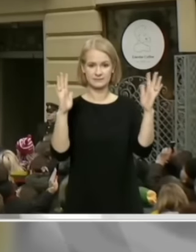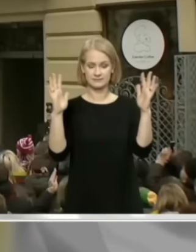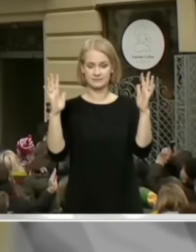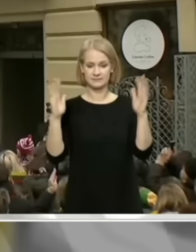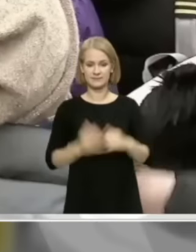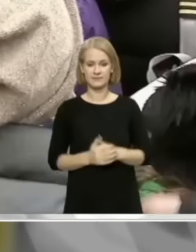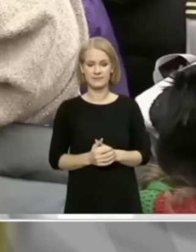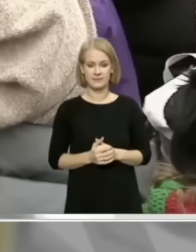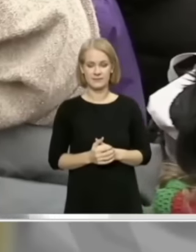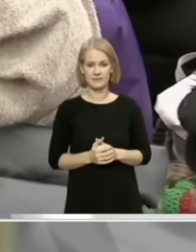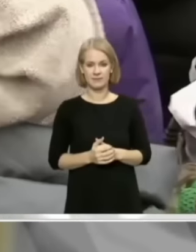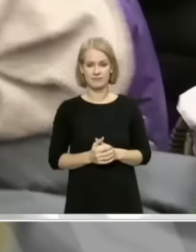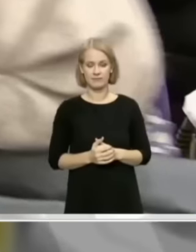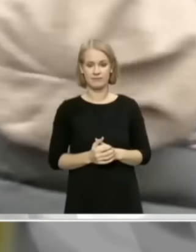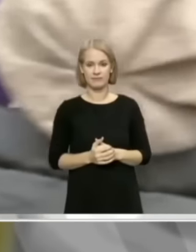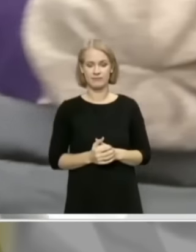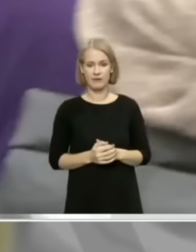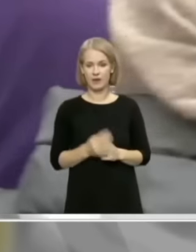Žiūrėkite.